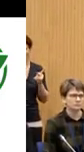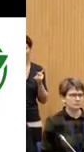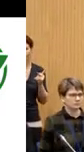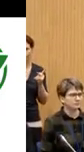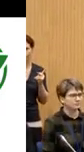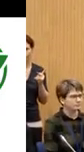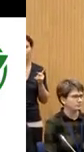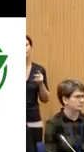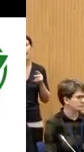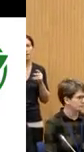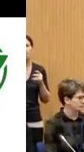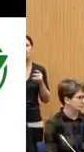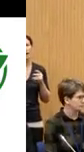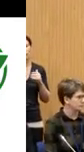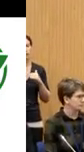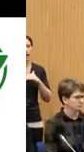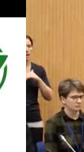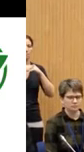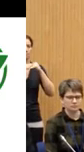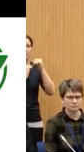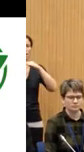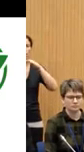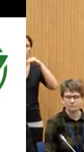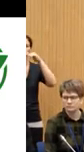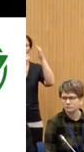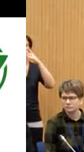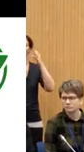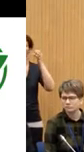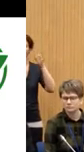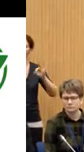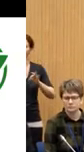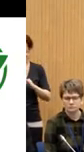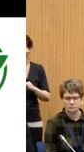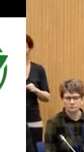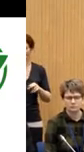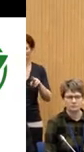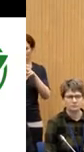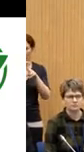die Bewusstseinsbildung für die Fähigkeiten von Menschen mit Behinderung.